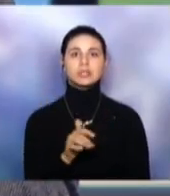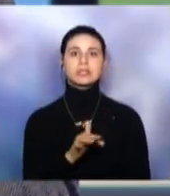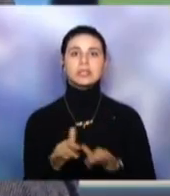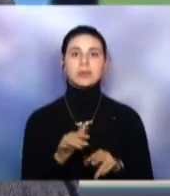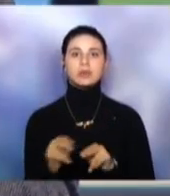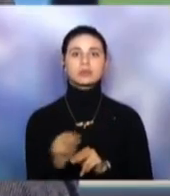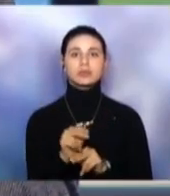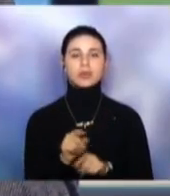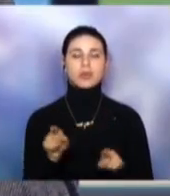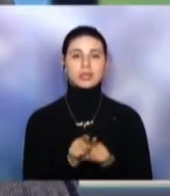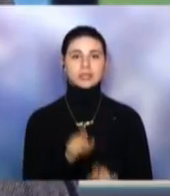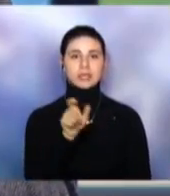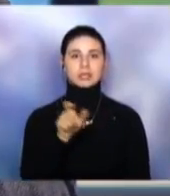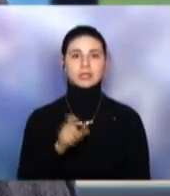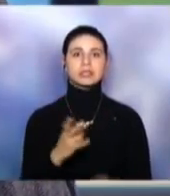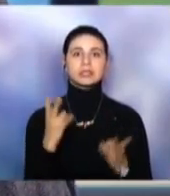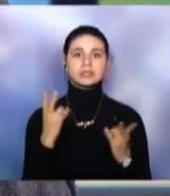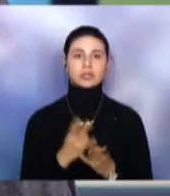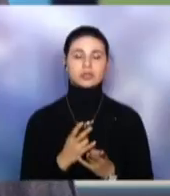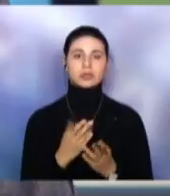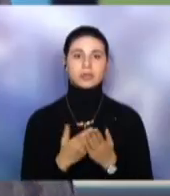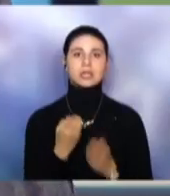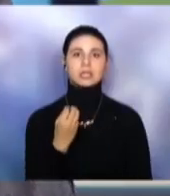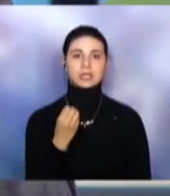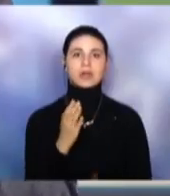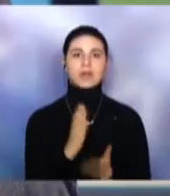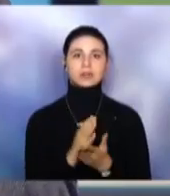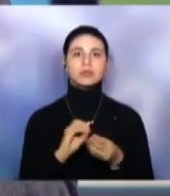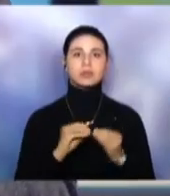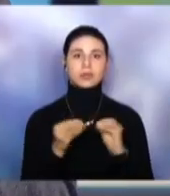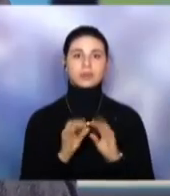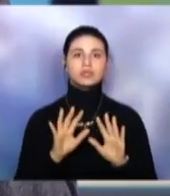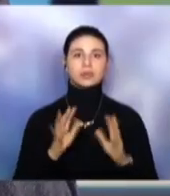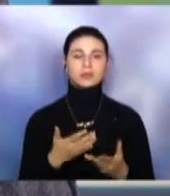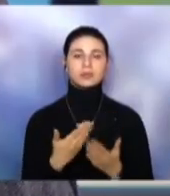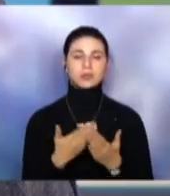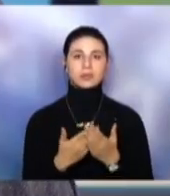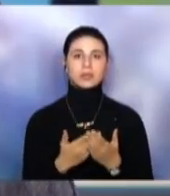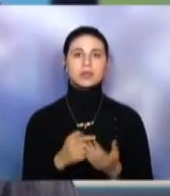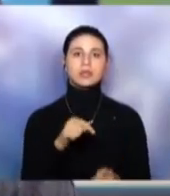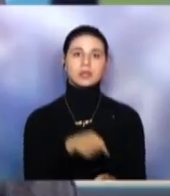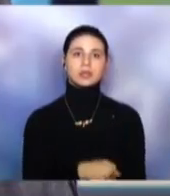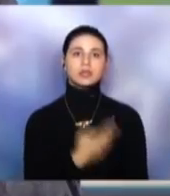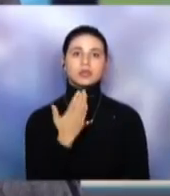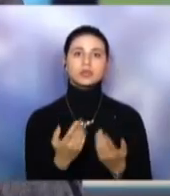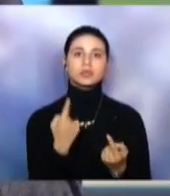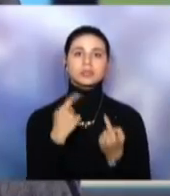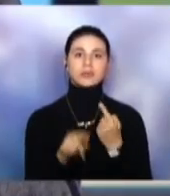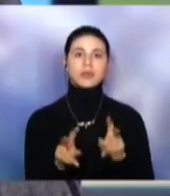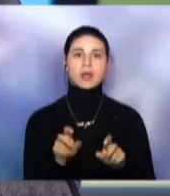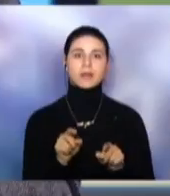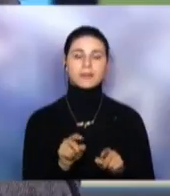წარიმართოს მკურნალობა ასეთი პაციენტისა, საჭიროა კიდევ არსებული დაზიანების შემთხვევაში თქვათ შუნტირება თუ სხვა